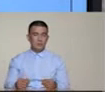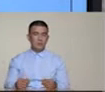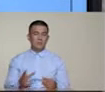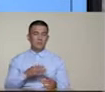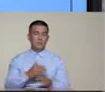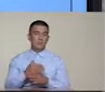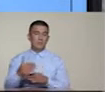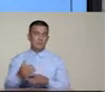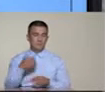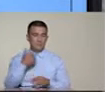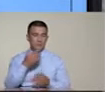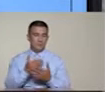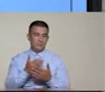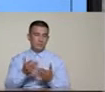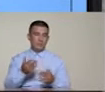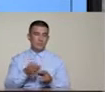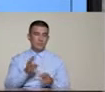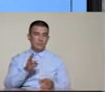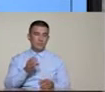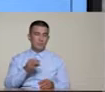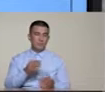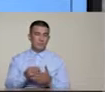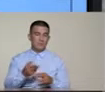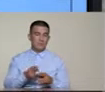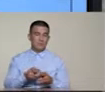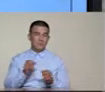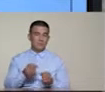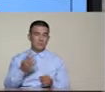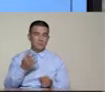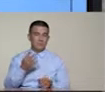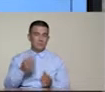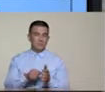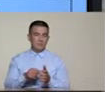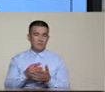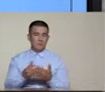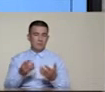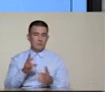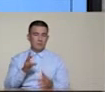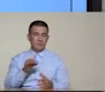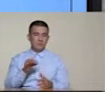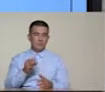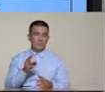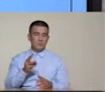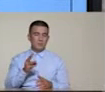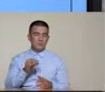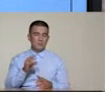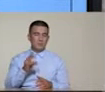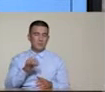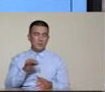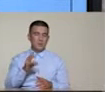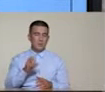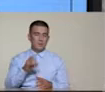Keyingi misol, miloddan avvalgi 6-4 ming yilliklar, ya'ni neolit davri deb ataladi tarixda bu